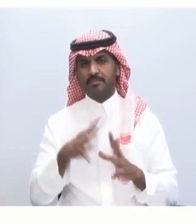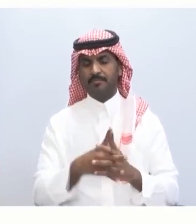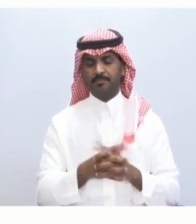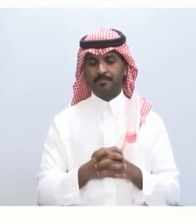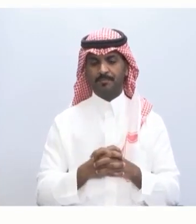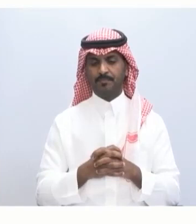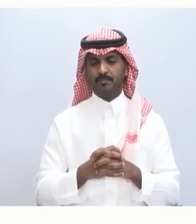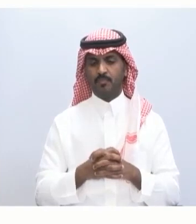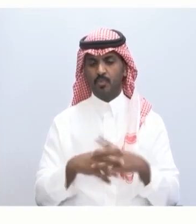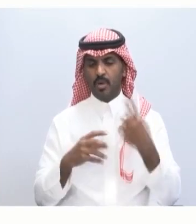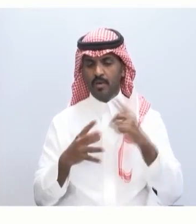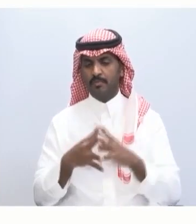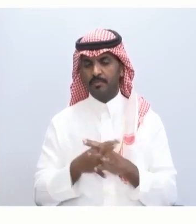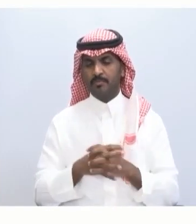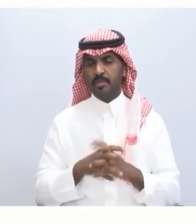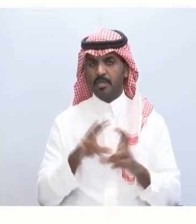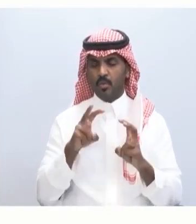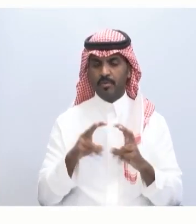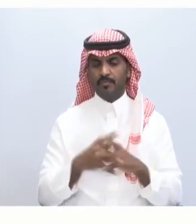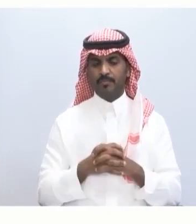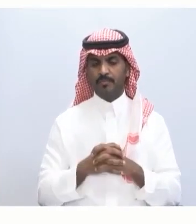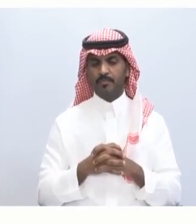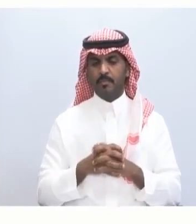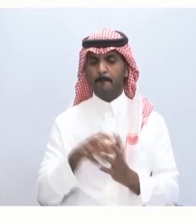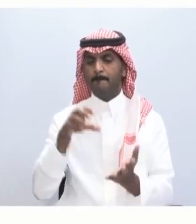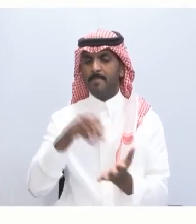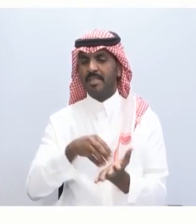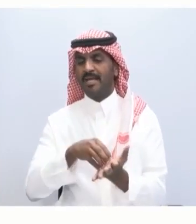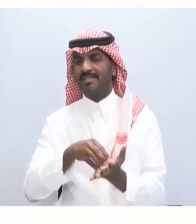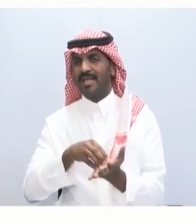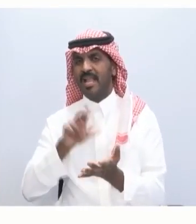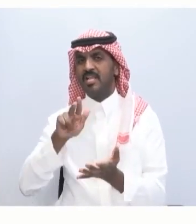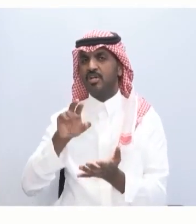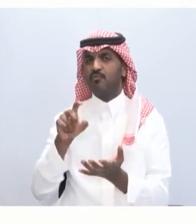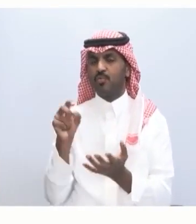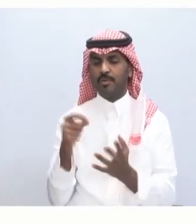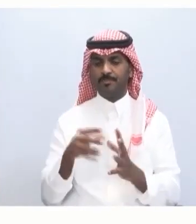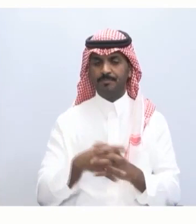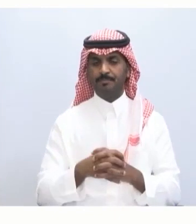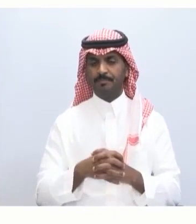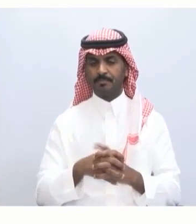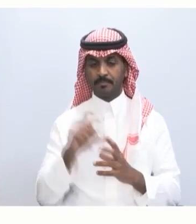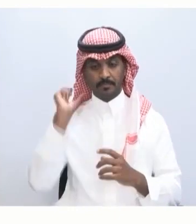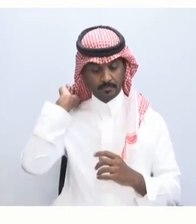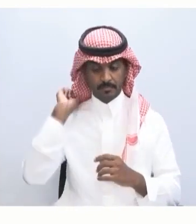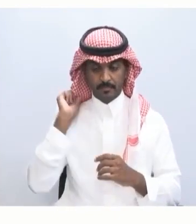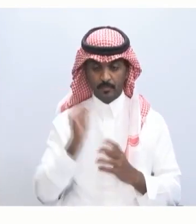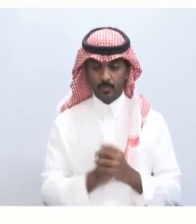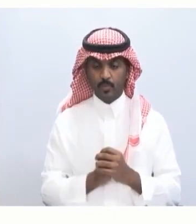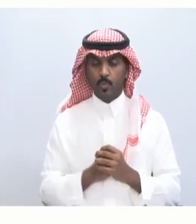اليسير نلاحظ انه عندما توقف في منطقه الجافوره كما ذكرت لكم